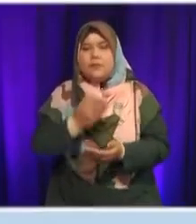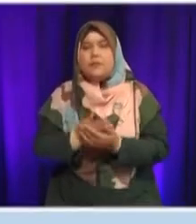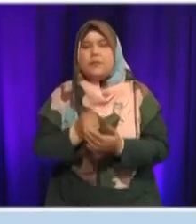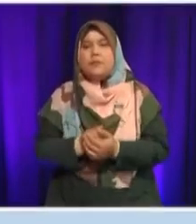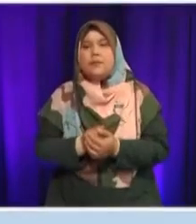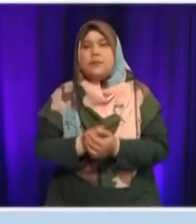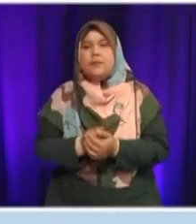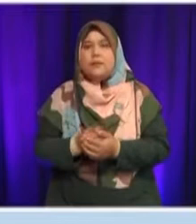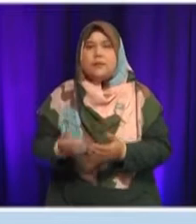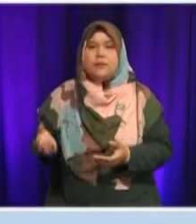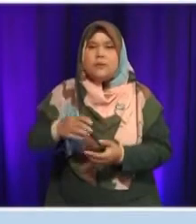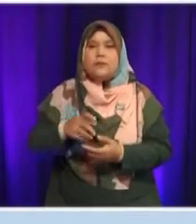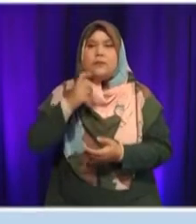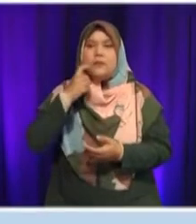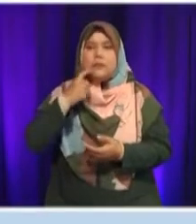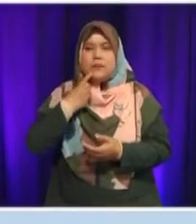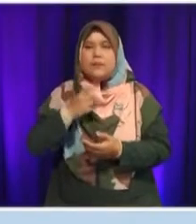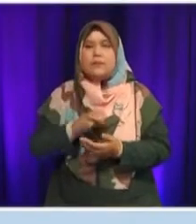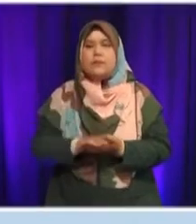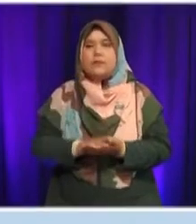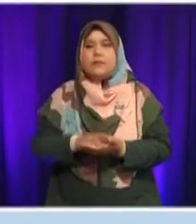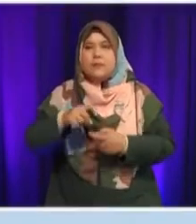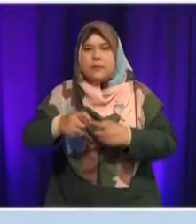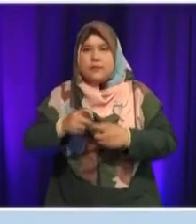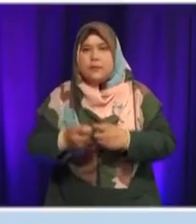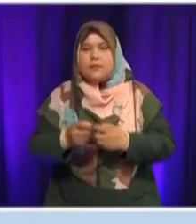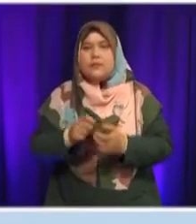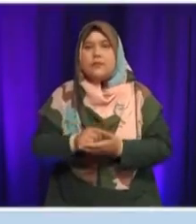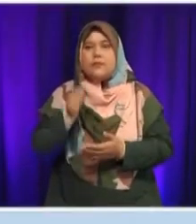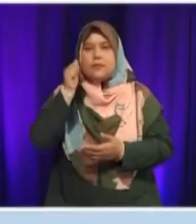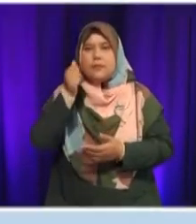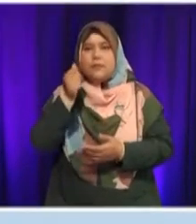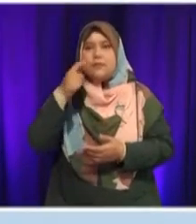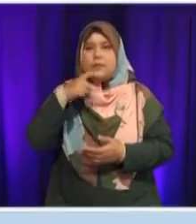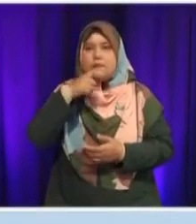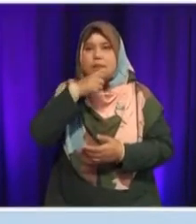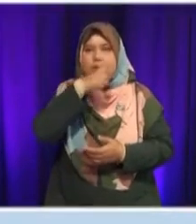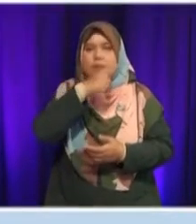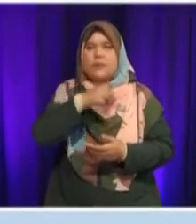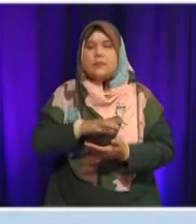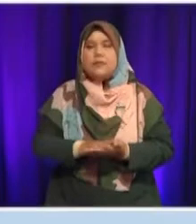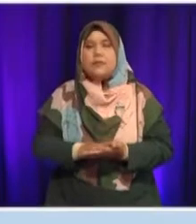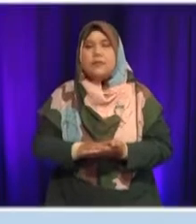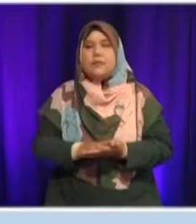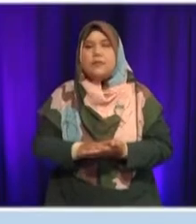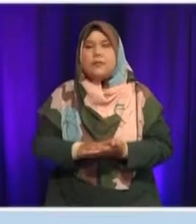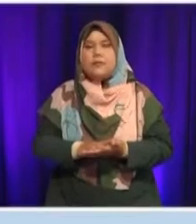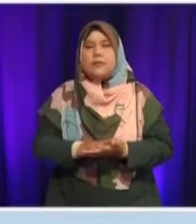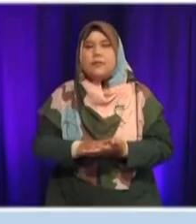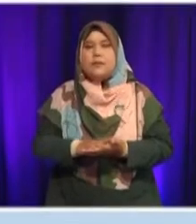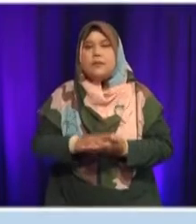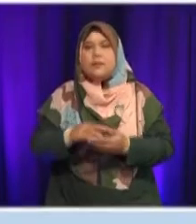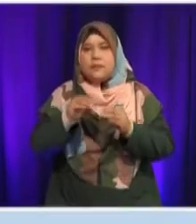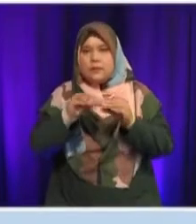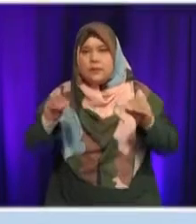bahan seperti ke kacang eee dan juga eee konflik tadi ya dan kepingan Mama kepingan Mama pun